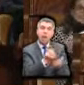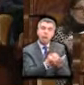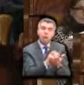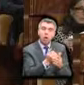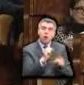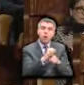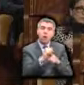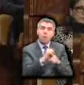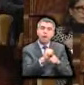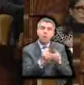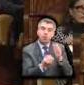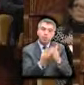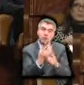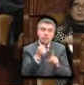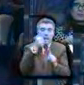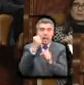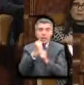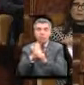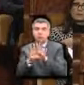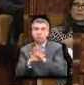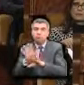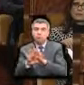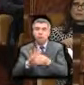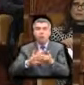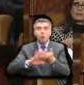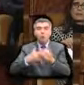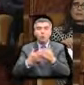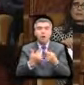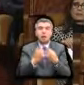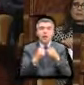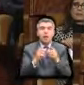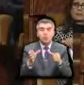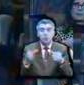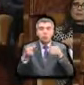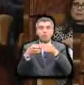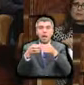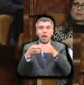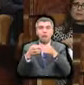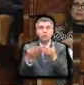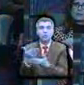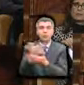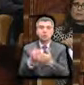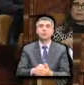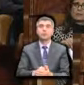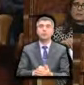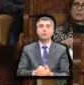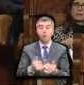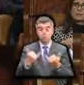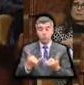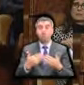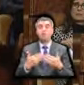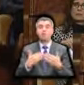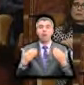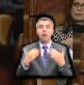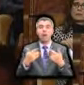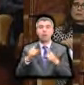ذلك مدخل لتكملة المجهودات التربوية الضرورية لإدماج الاجتماعي. إننا فخورون ومعتزون